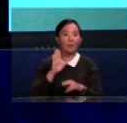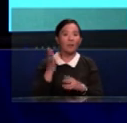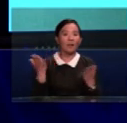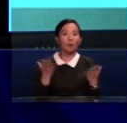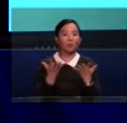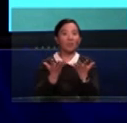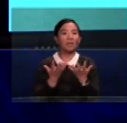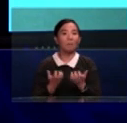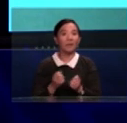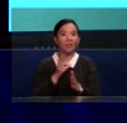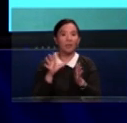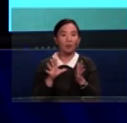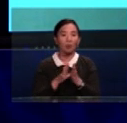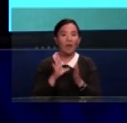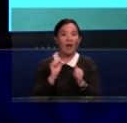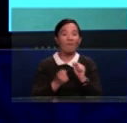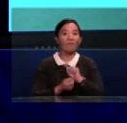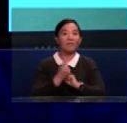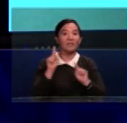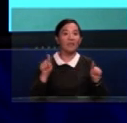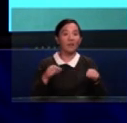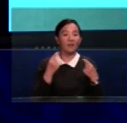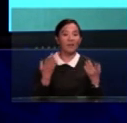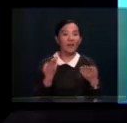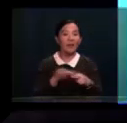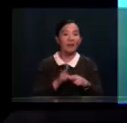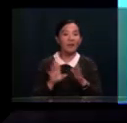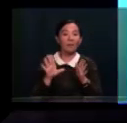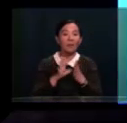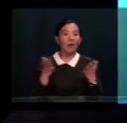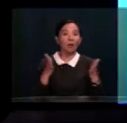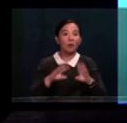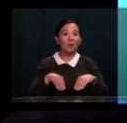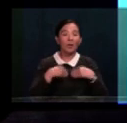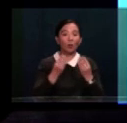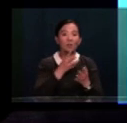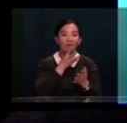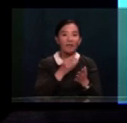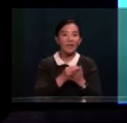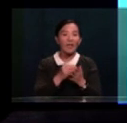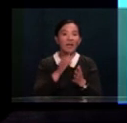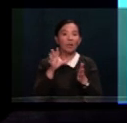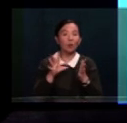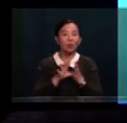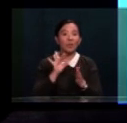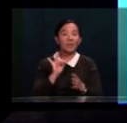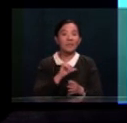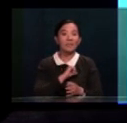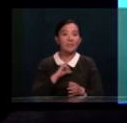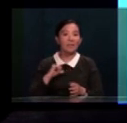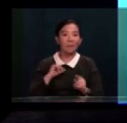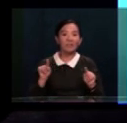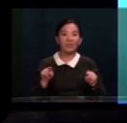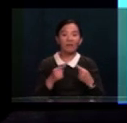принимает электроны. А восстановитель – это элемент, который отдает свои электроны. При этом сам